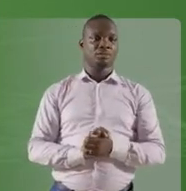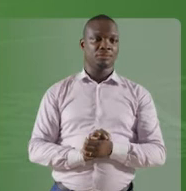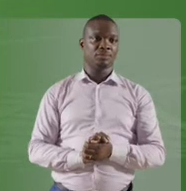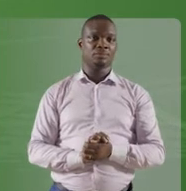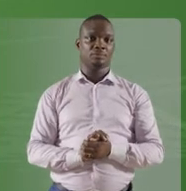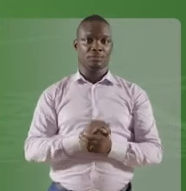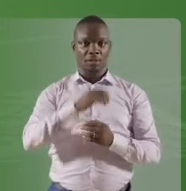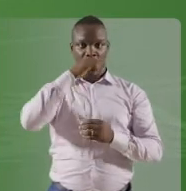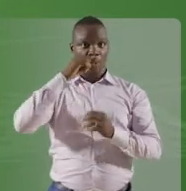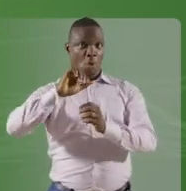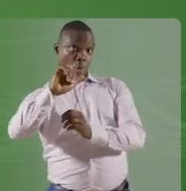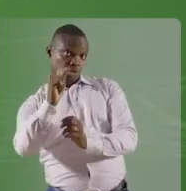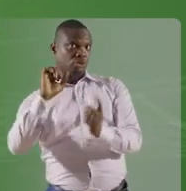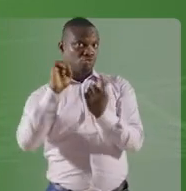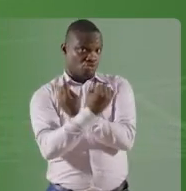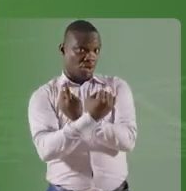Et dans l'autre cas,